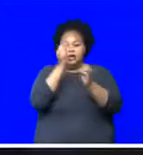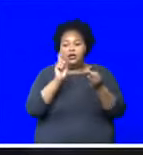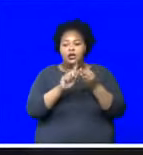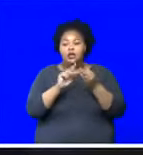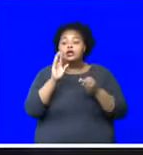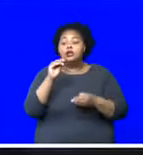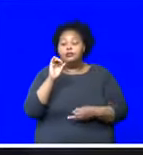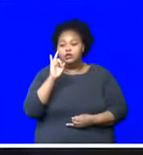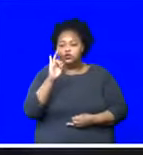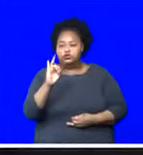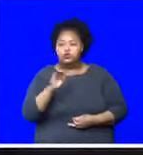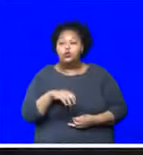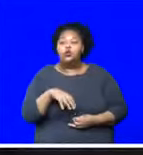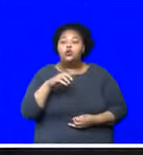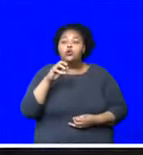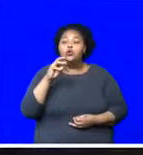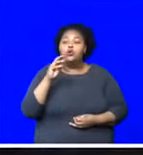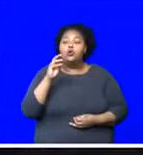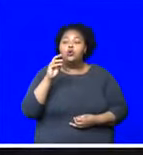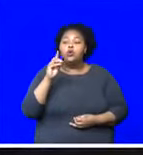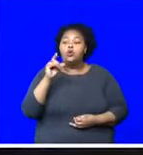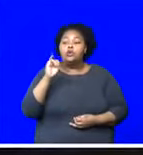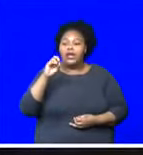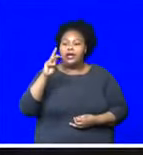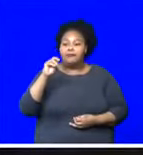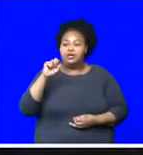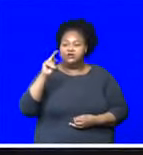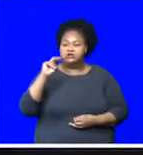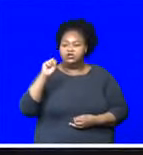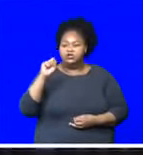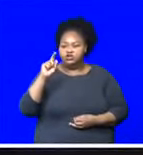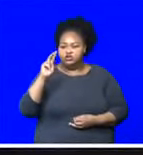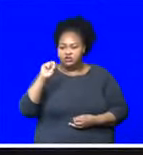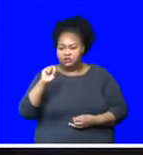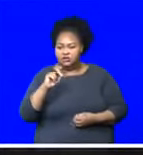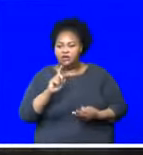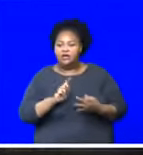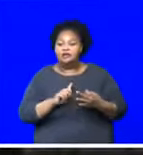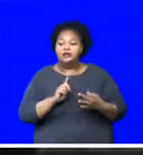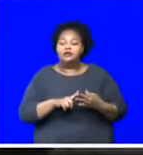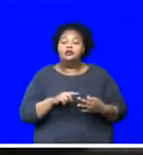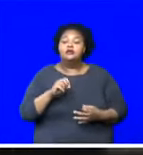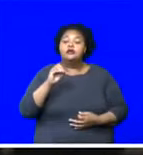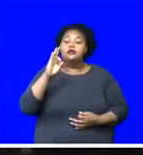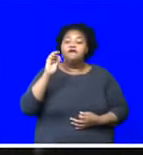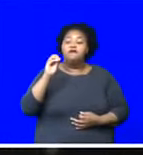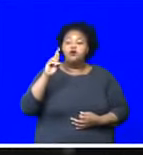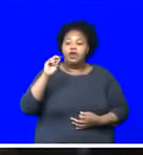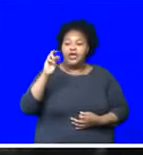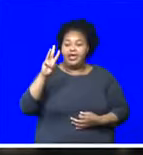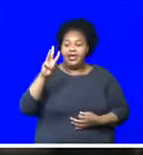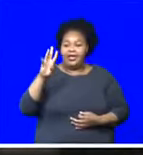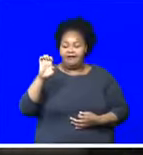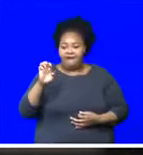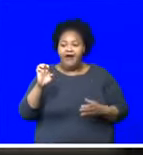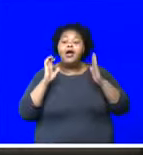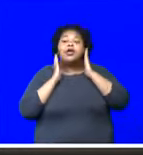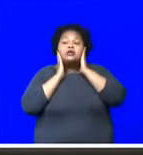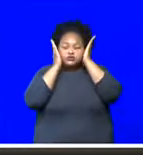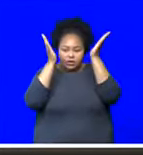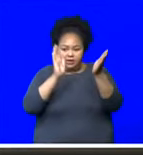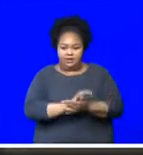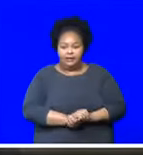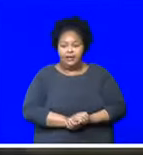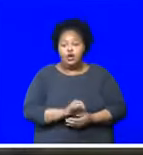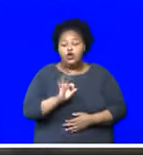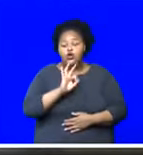yalandzelwa iDimension System kwagcina iForever Fragrance Eswatini. Letingabane betikatse ticotselana